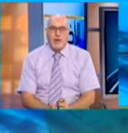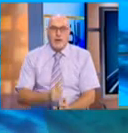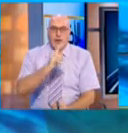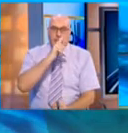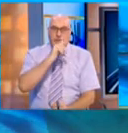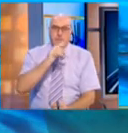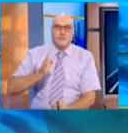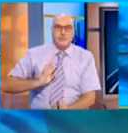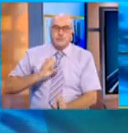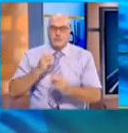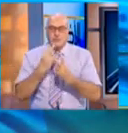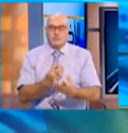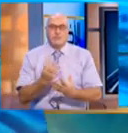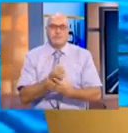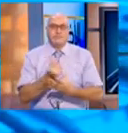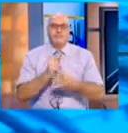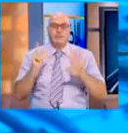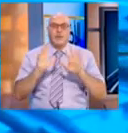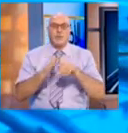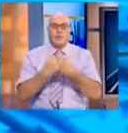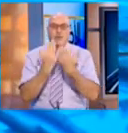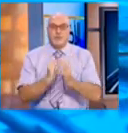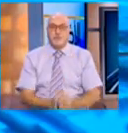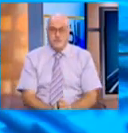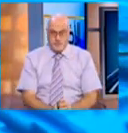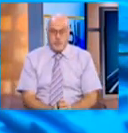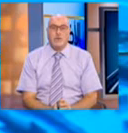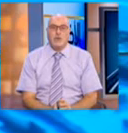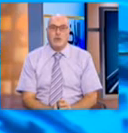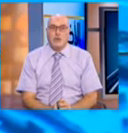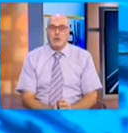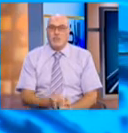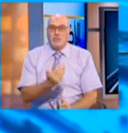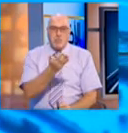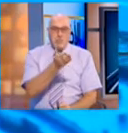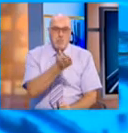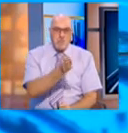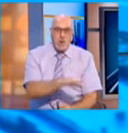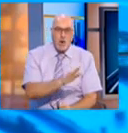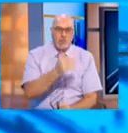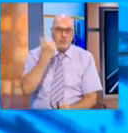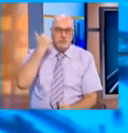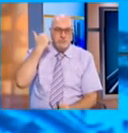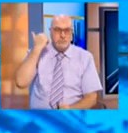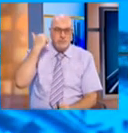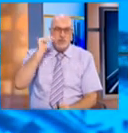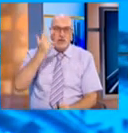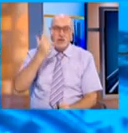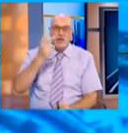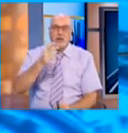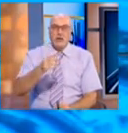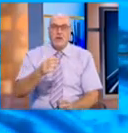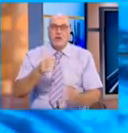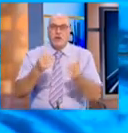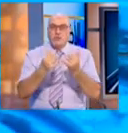7 صباحا بتوقيت الجزائر. مشاهدينا الكرام أهلا بكم. بداية، انتقل إلى رحمة الله أمس بالعاصمة